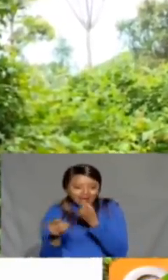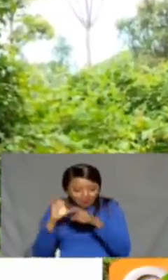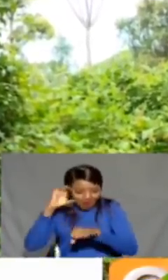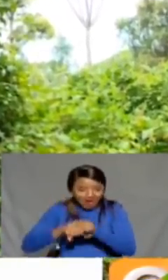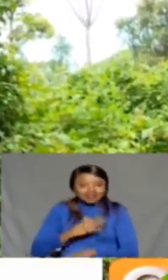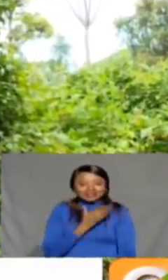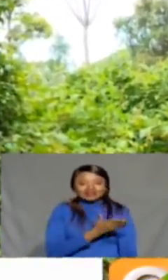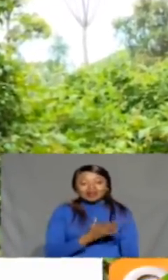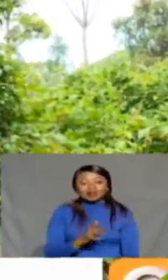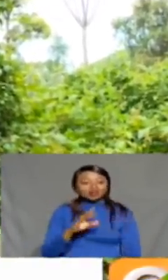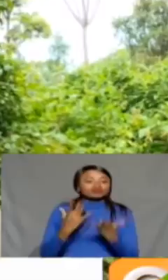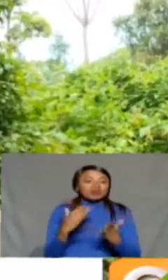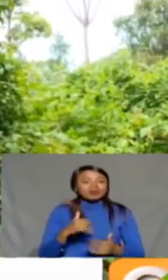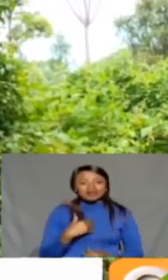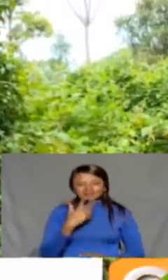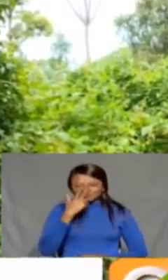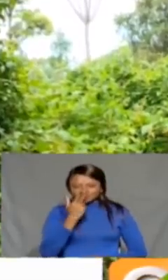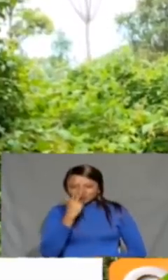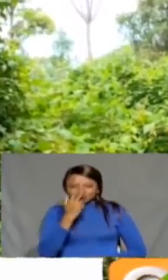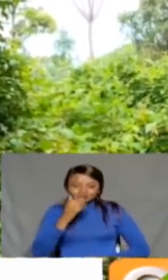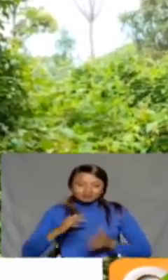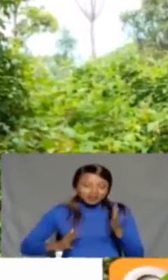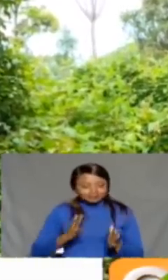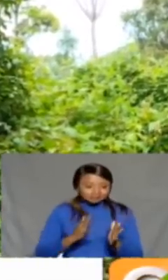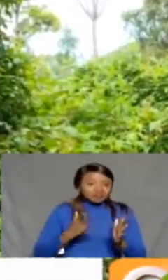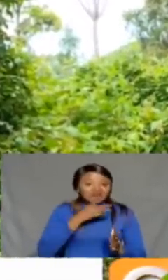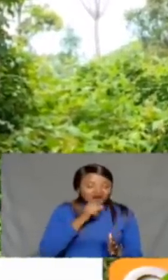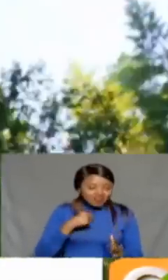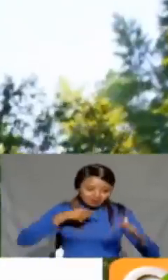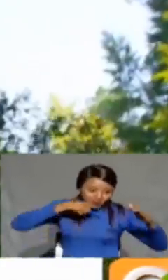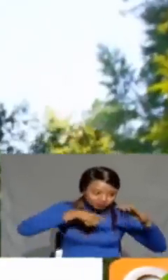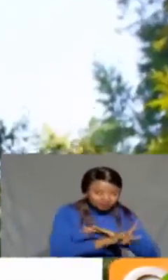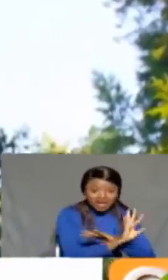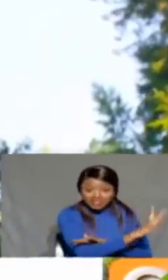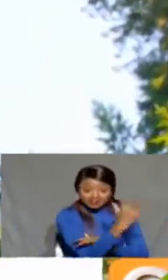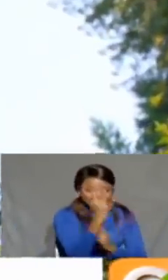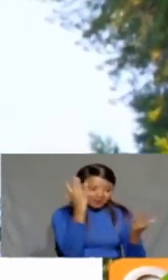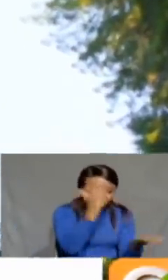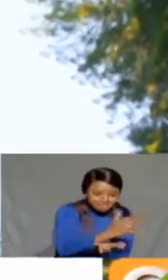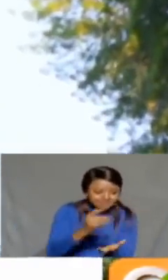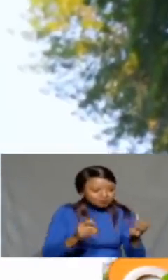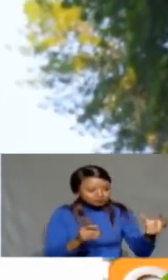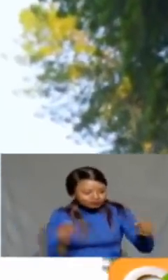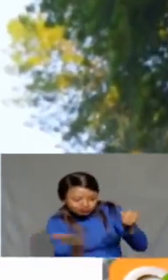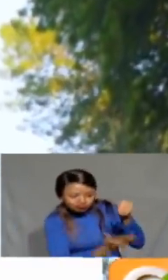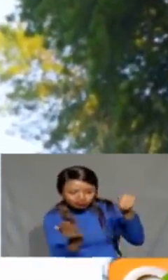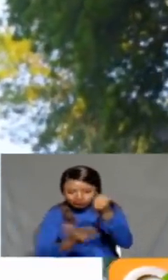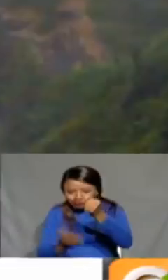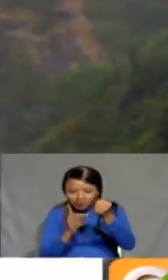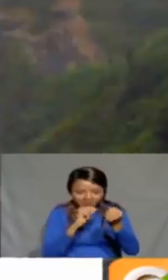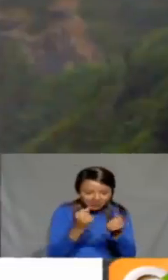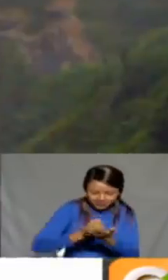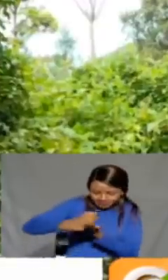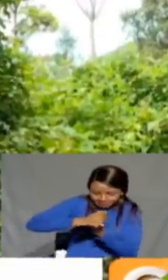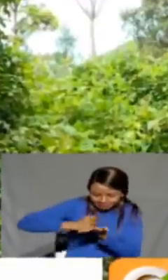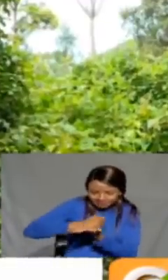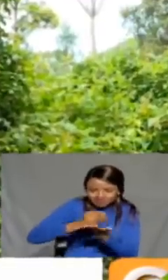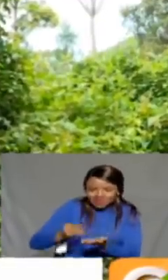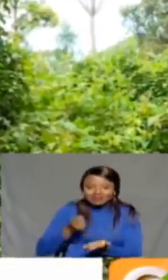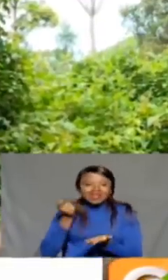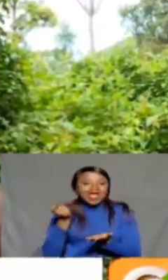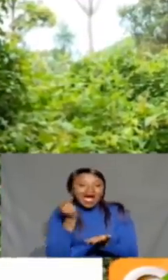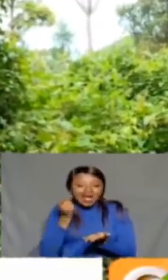Sasa ugonjwa homa akikuja ninaenda baba anaenda anatoa miti anakuja anashamusha anatuwekea